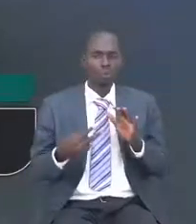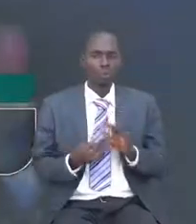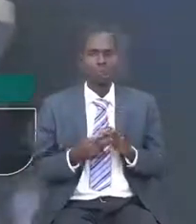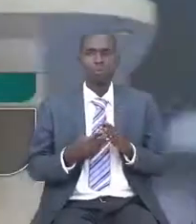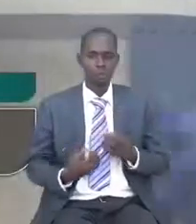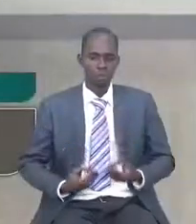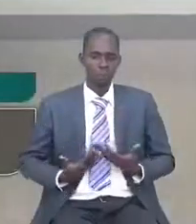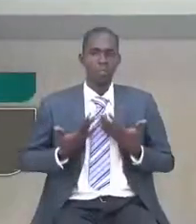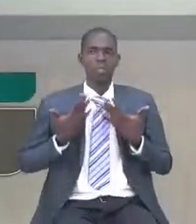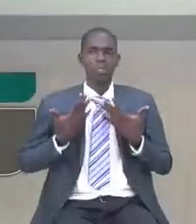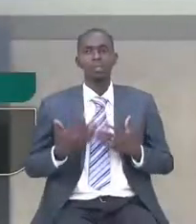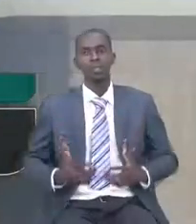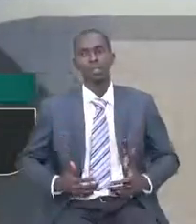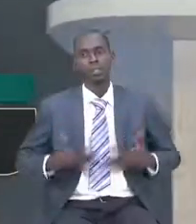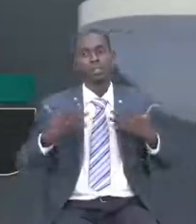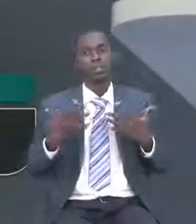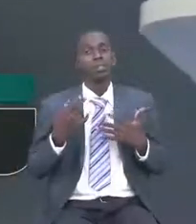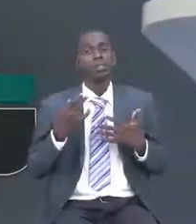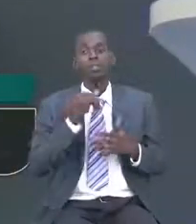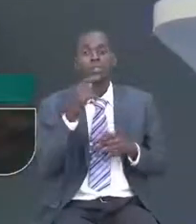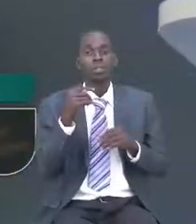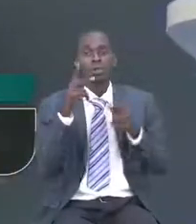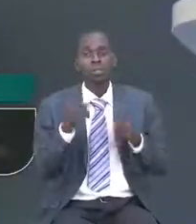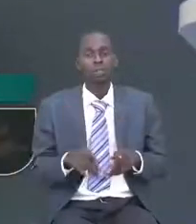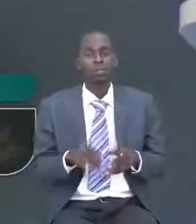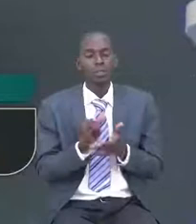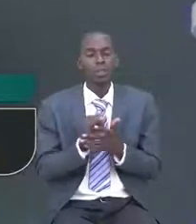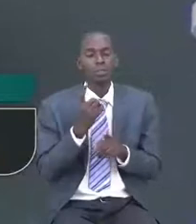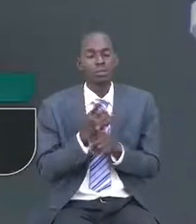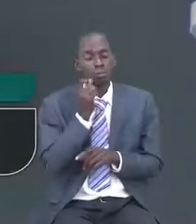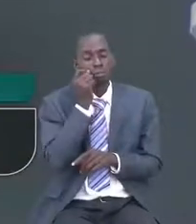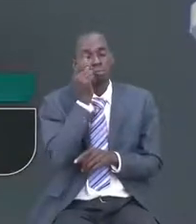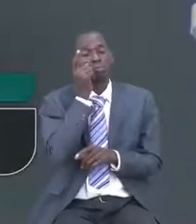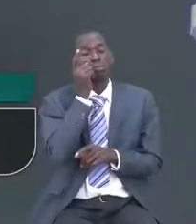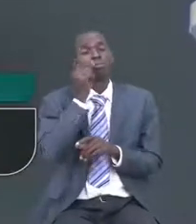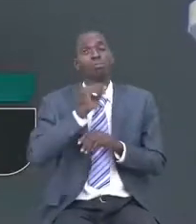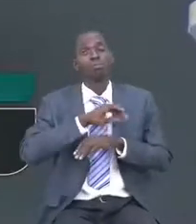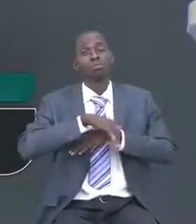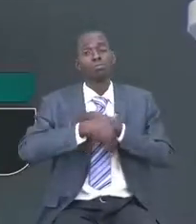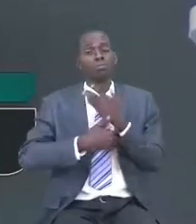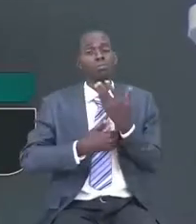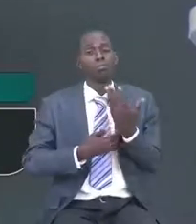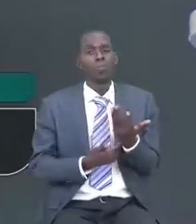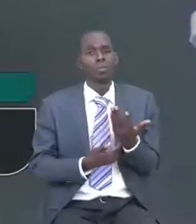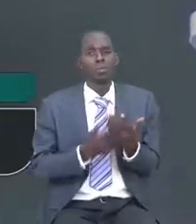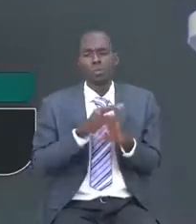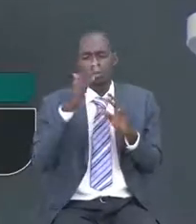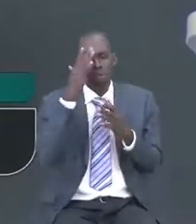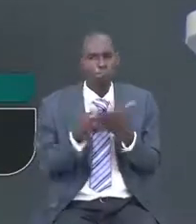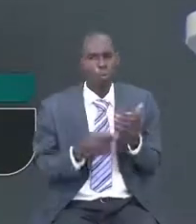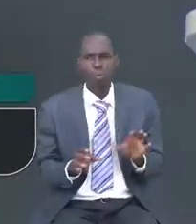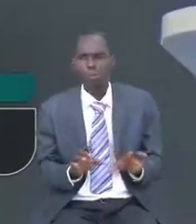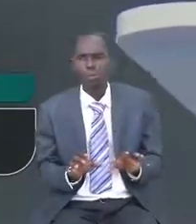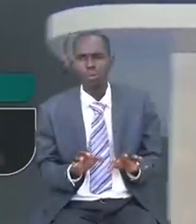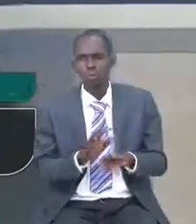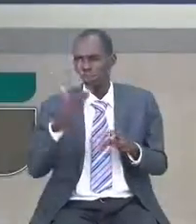par l'essentiel. Ce n'est pas une personne qui se réveille le matin et qui ne sait qu'est-ce qu'il va faire. Et il ne sait même